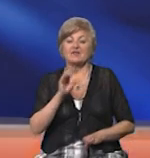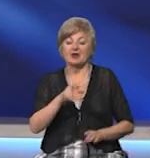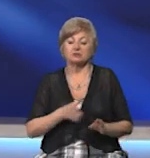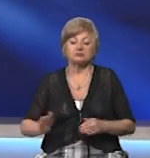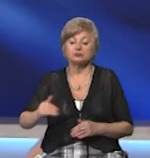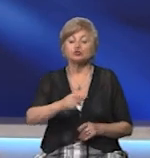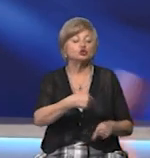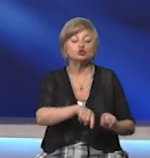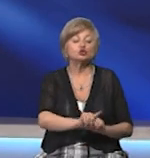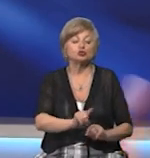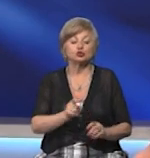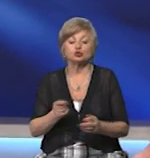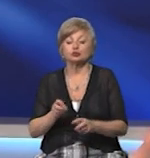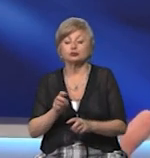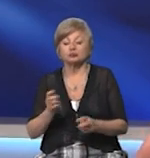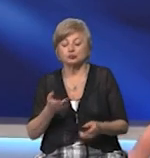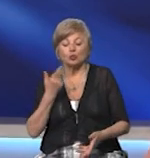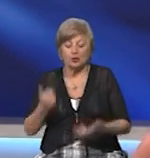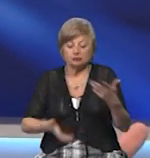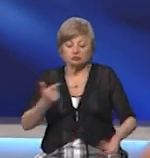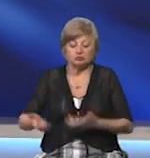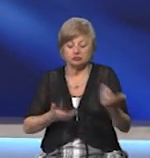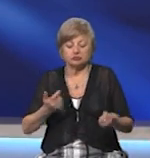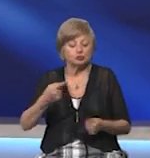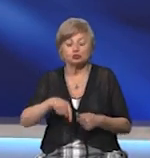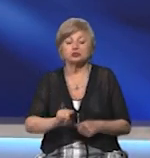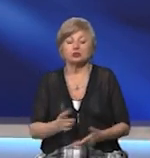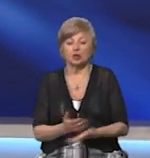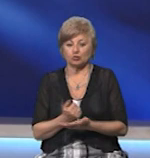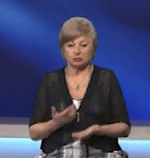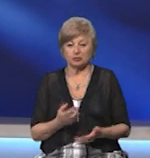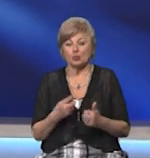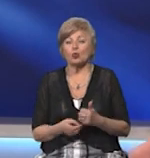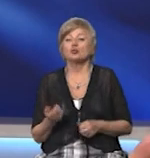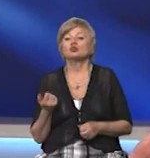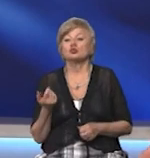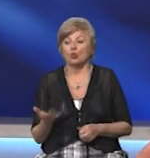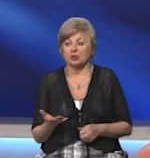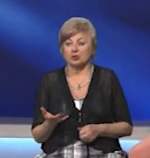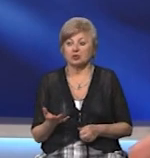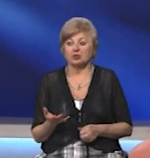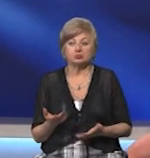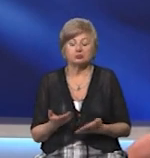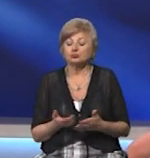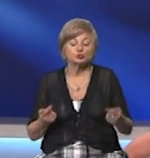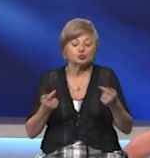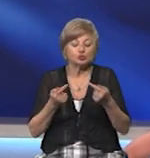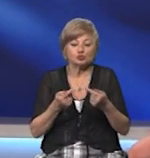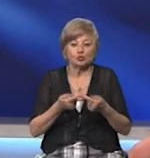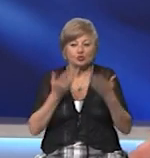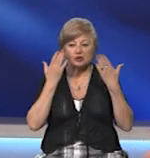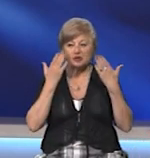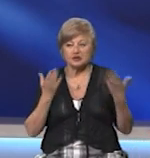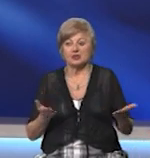знає, що там вони знайдуть, коли вскриють цей асфальт і цю землю. Якби цей строк не є остаточним,